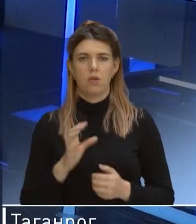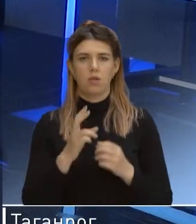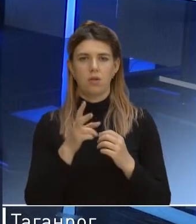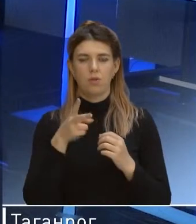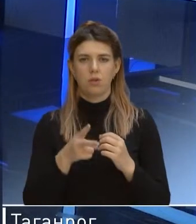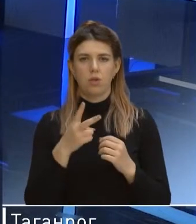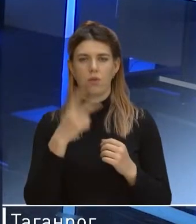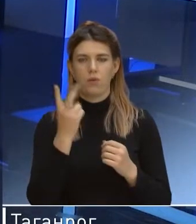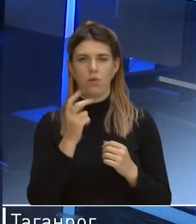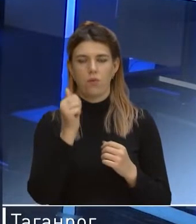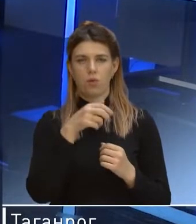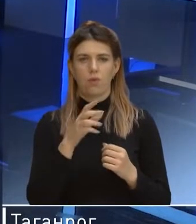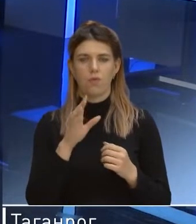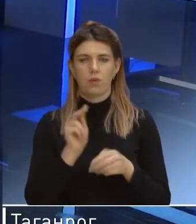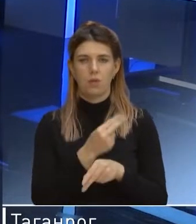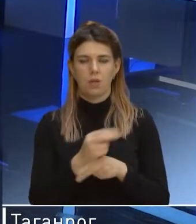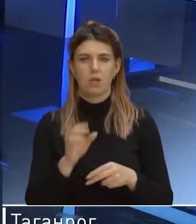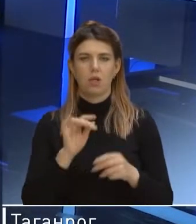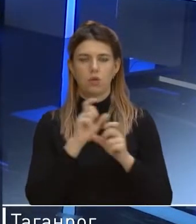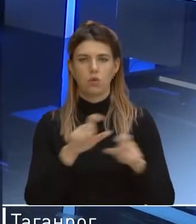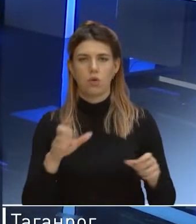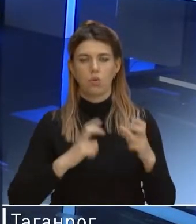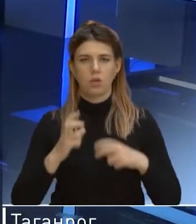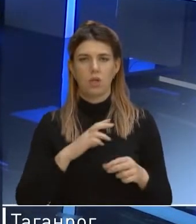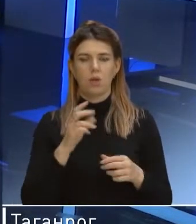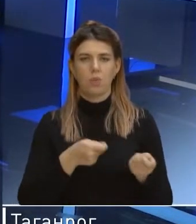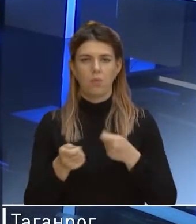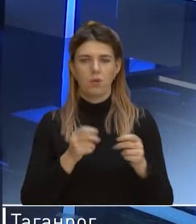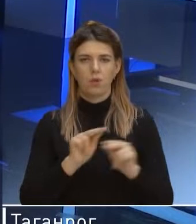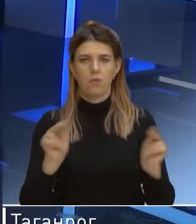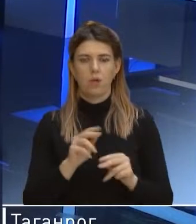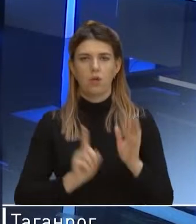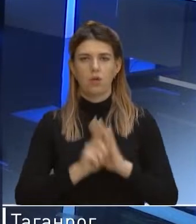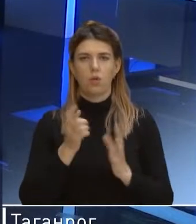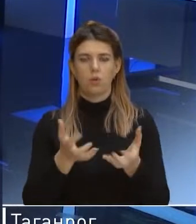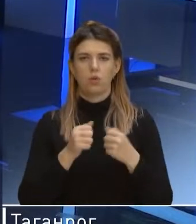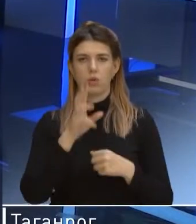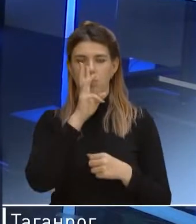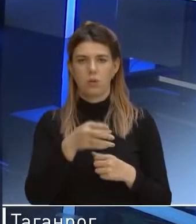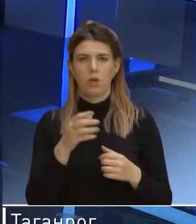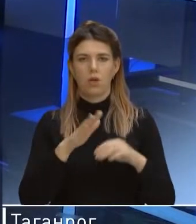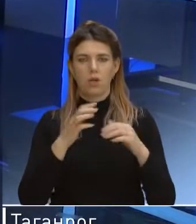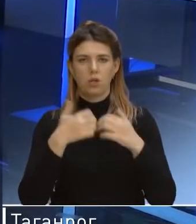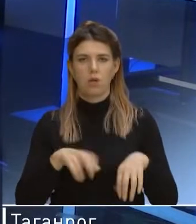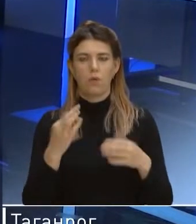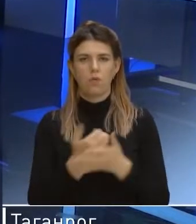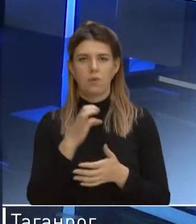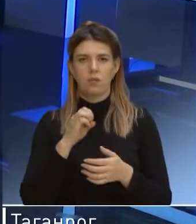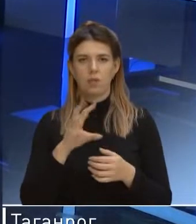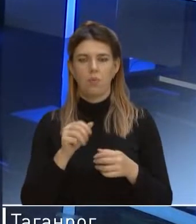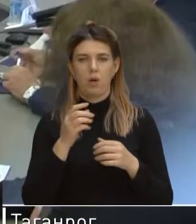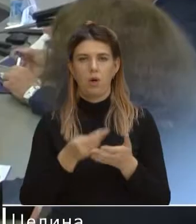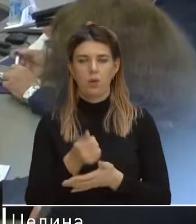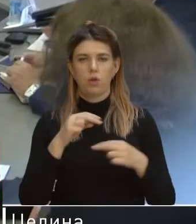С 2022 года донские воспитатели, школьные учителя и преподаватели СУЗов начнут получать зарплату, рассчитанную по новой системе оплаты